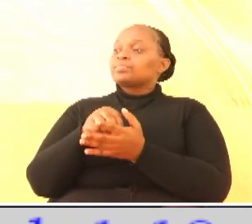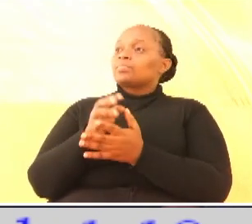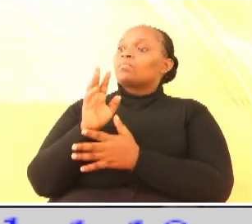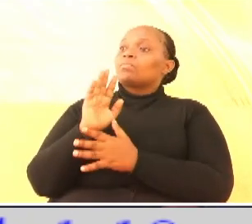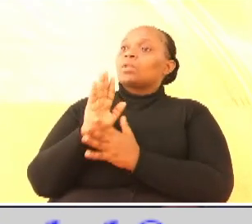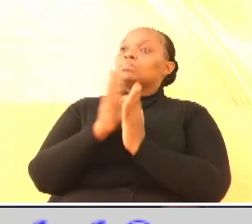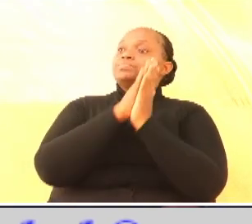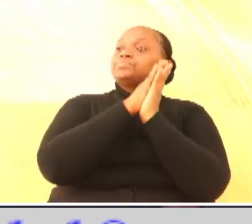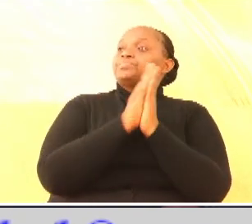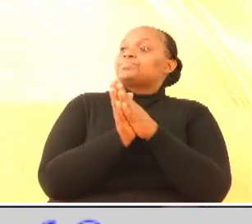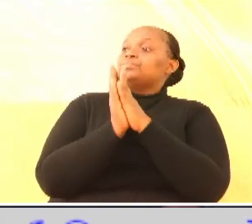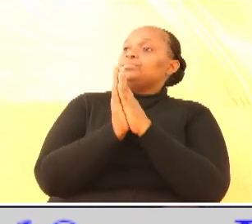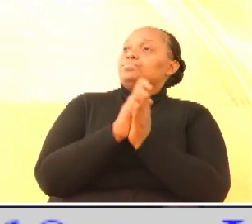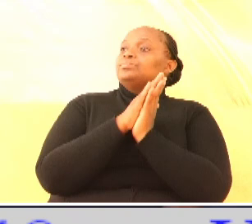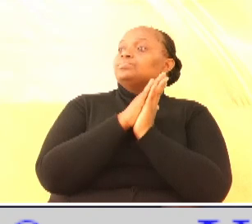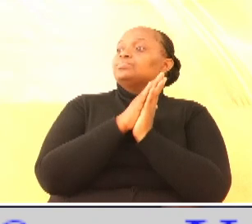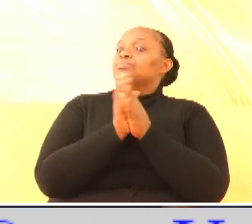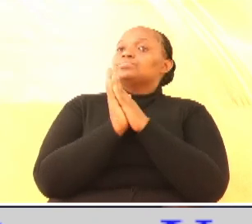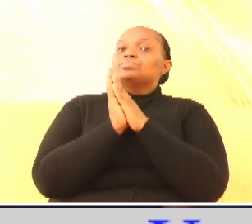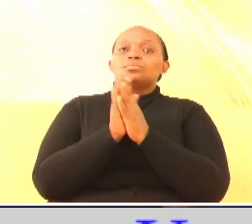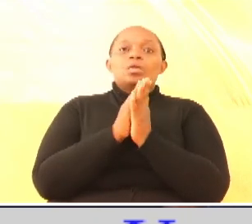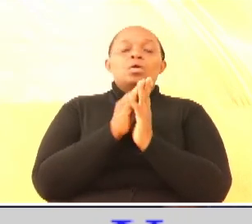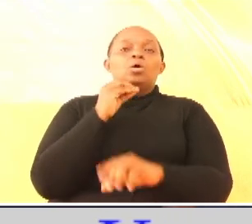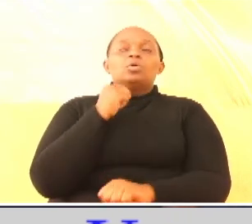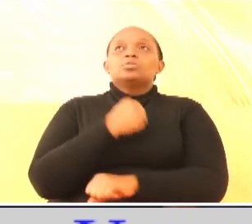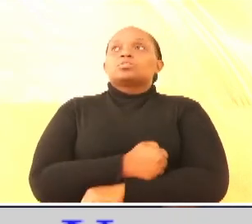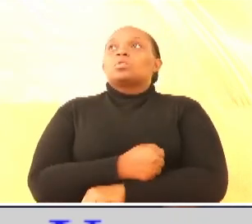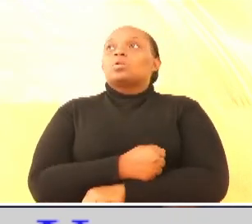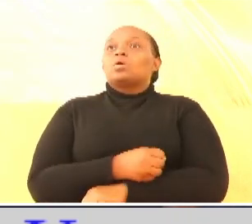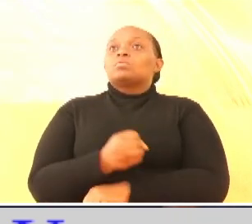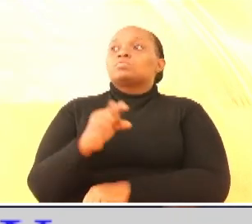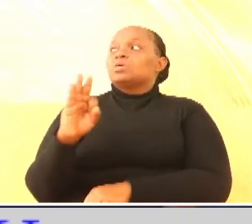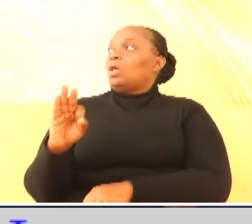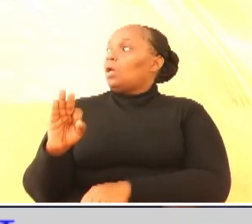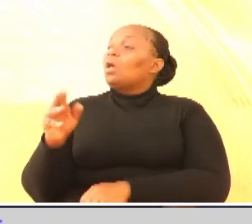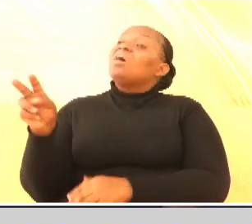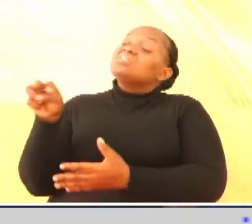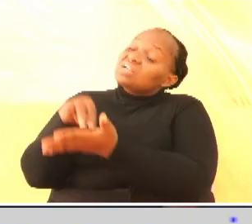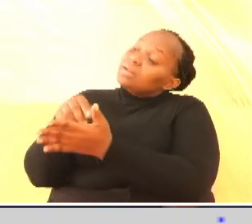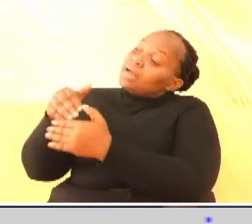Economy. Mtoto wangu, school fees. Hapa, wanakuanga hapa.